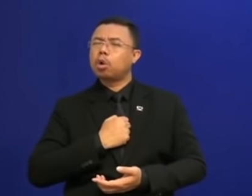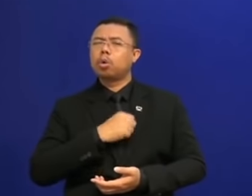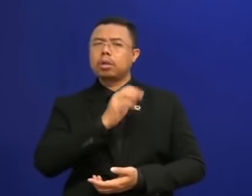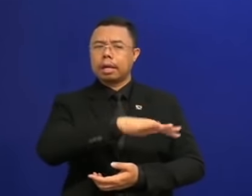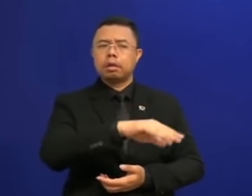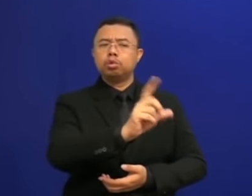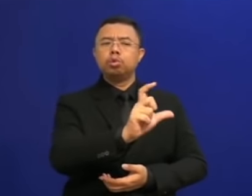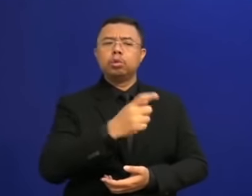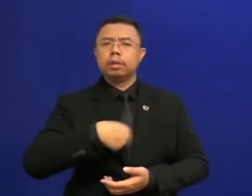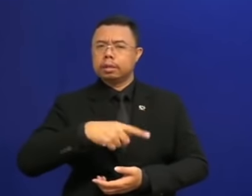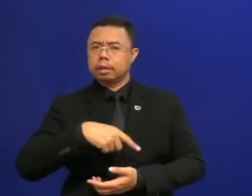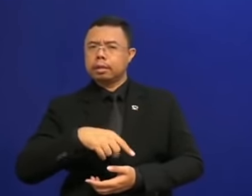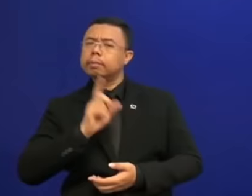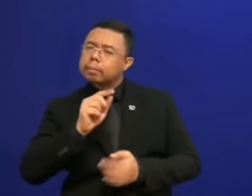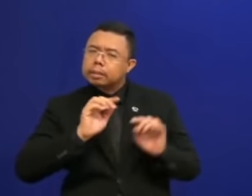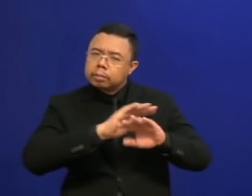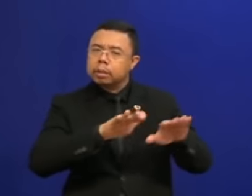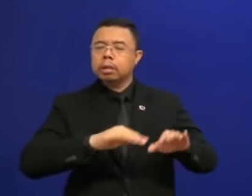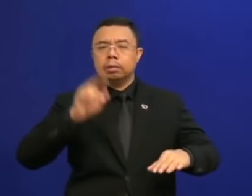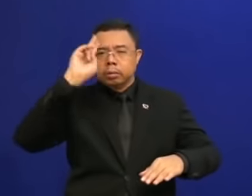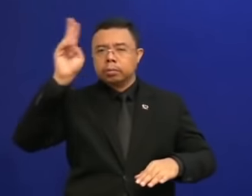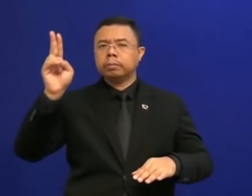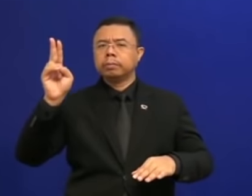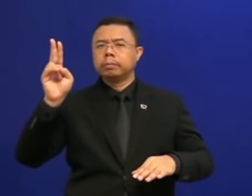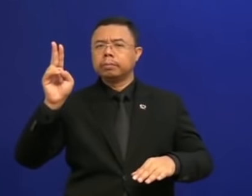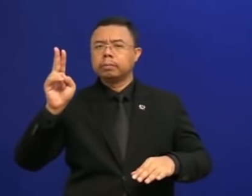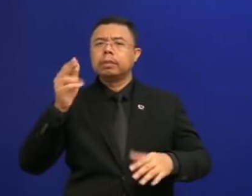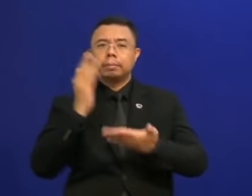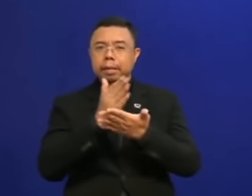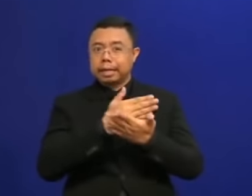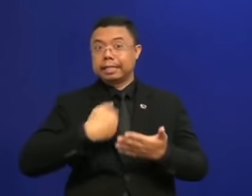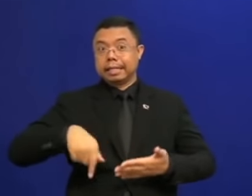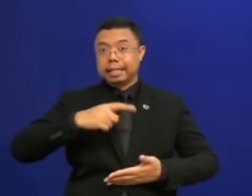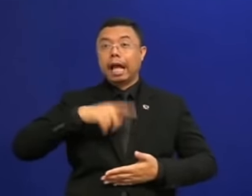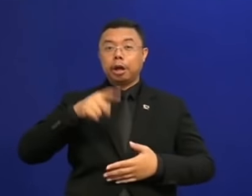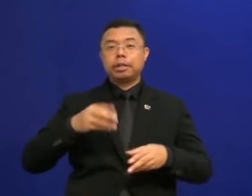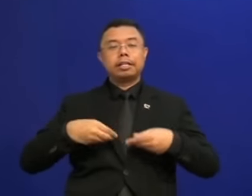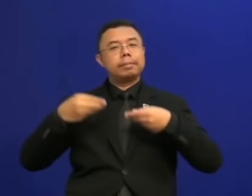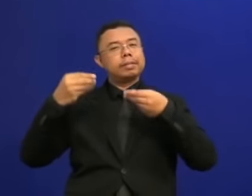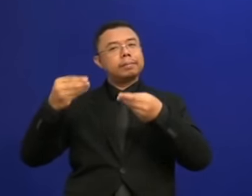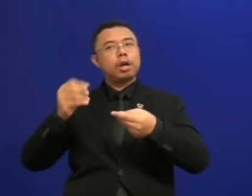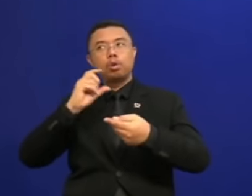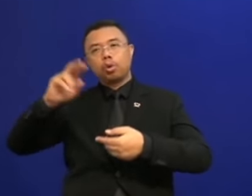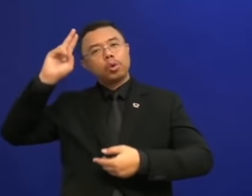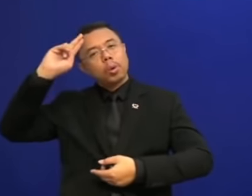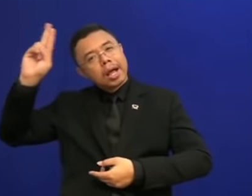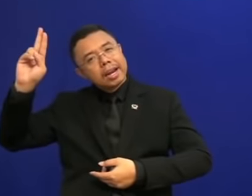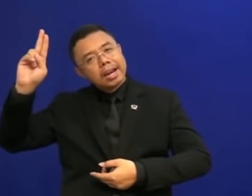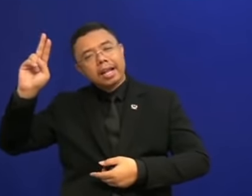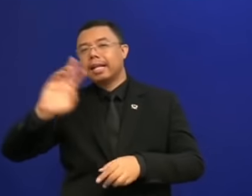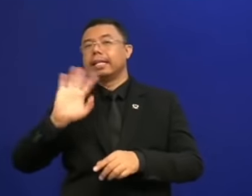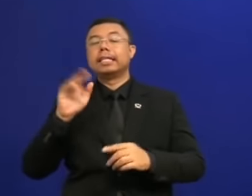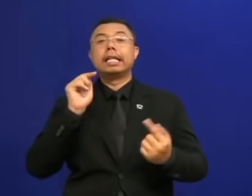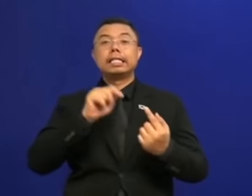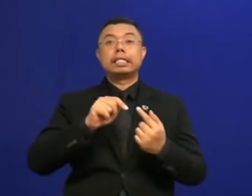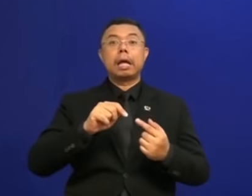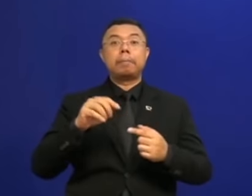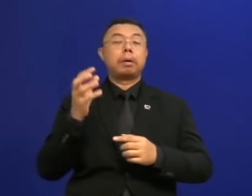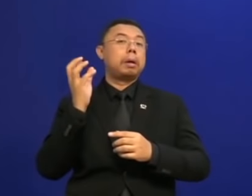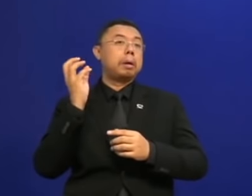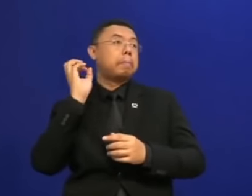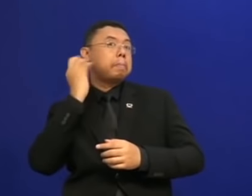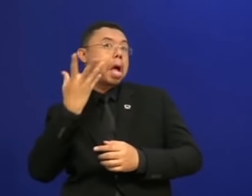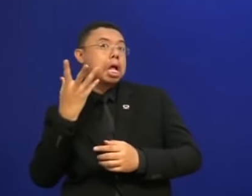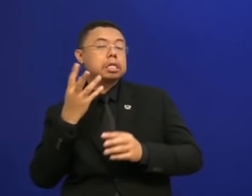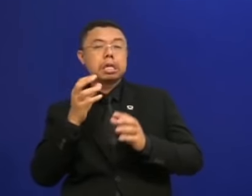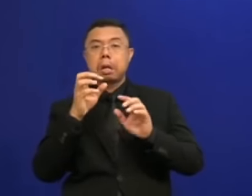anak cucu kita kan dipelihara Tuhan. Bagian kita harus kita persembahkan buat Tuhan. Jangan sampai berlian